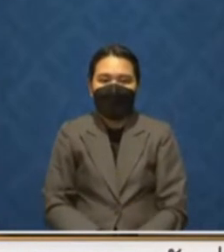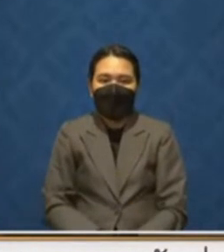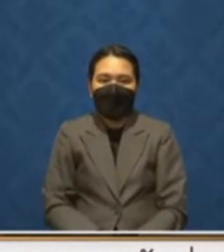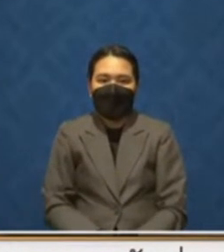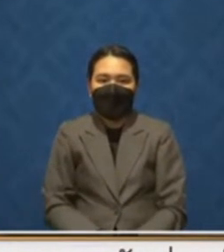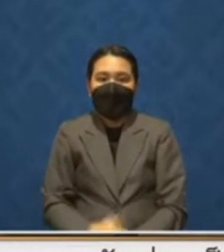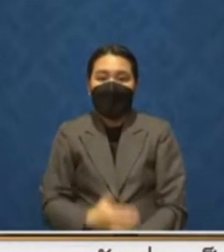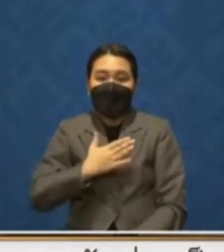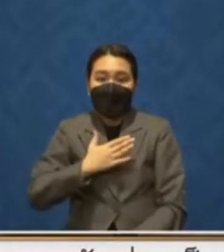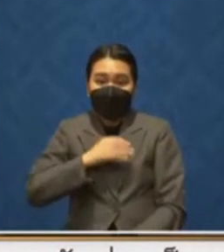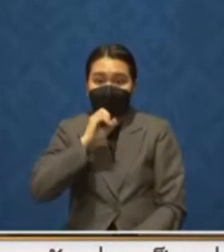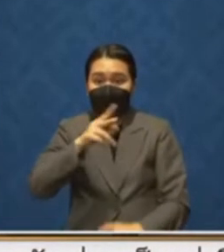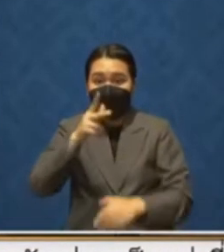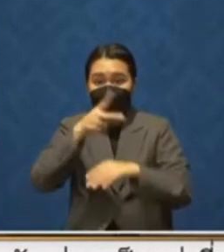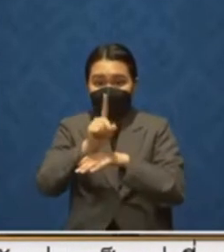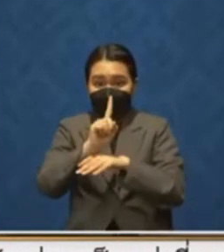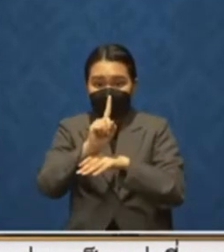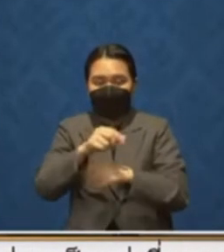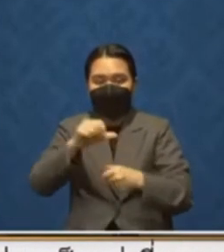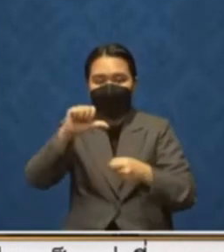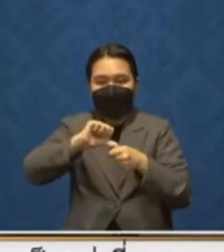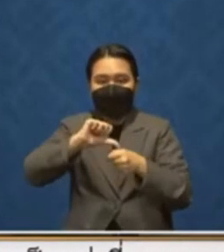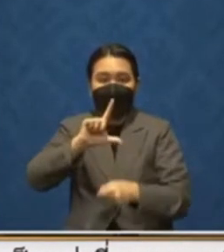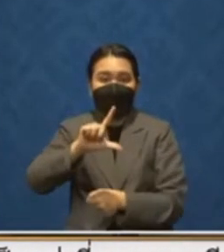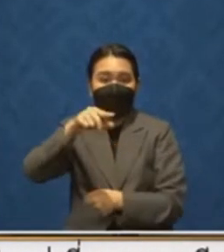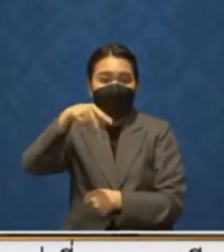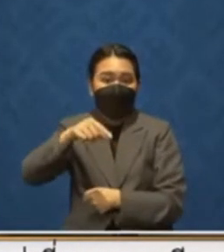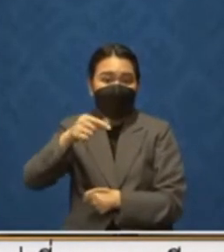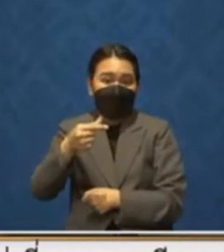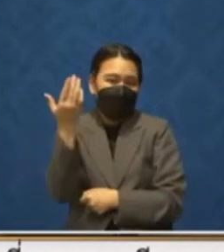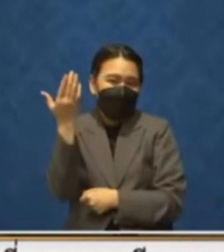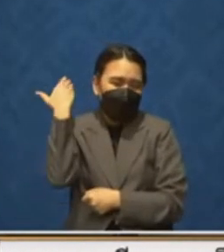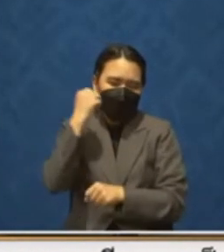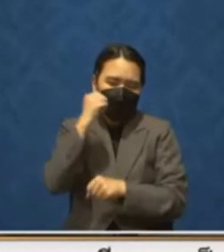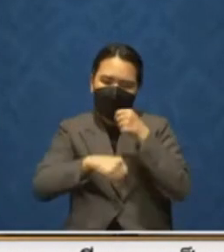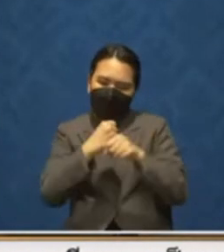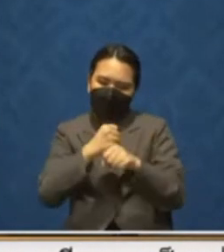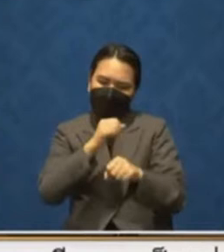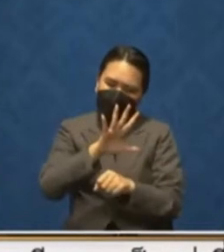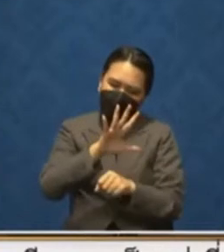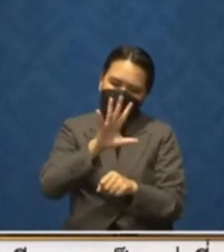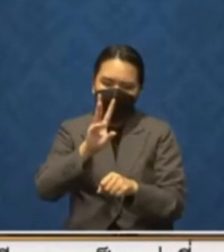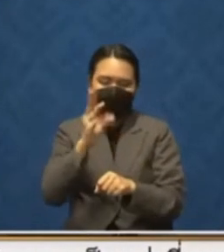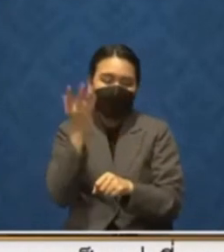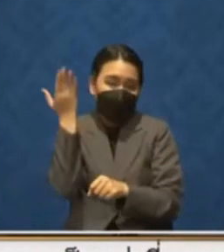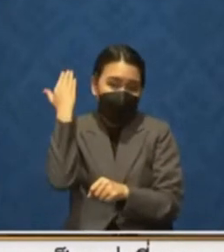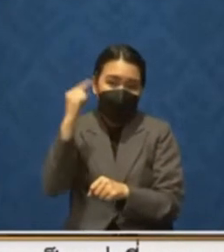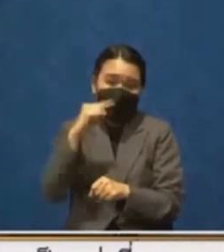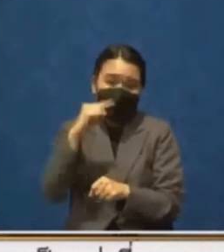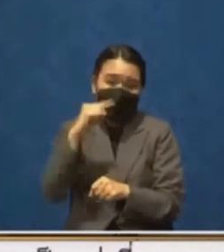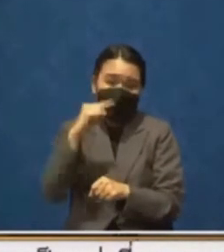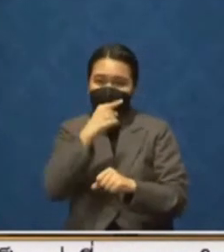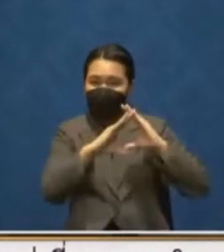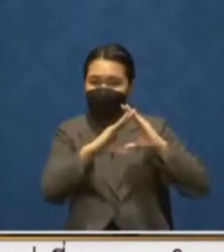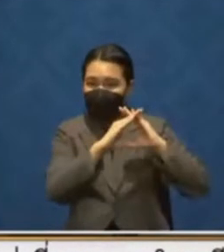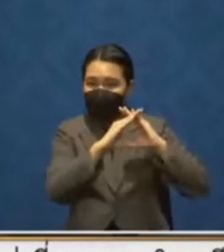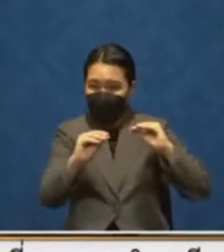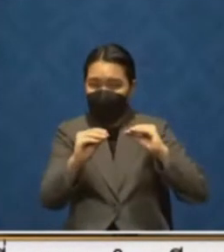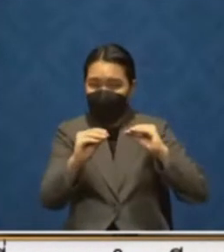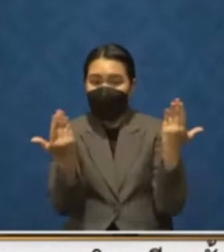ประธานครับแก๊ส LPGเนี่ยสมัยก่อนนะมันซัก 5-6ปีที่แล้วใครใช้รถเก๋งก็ไปเปลี่ยนในถังโดนัท